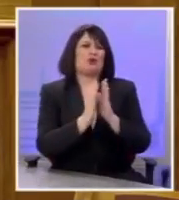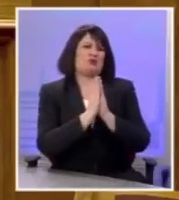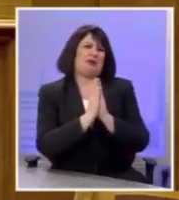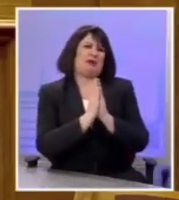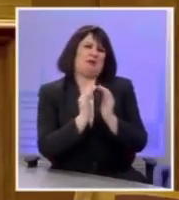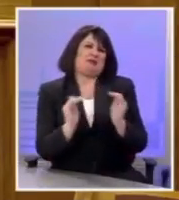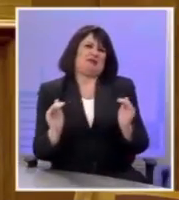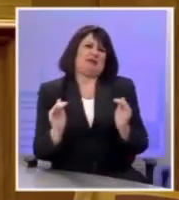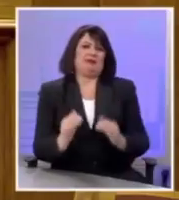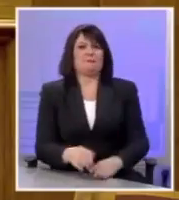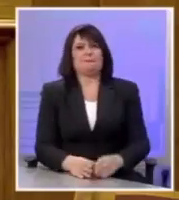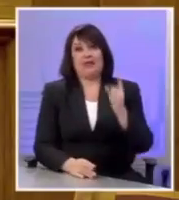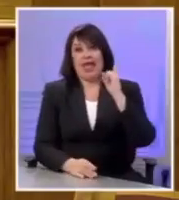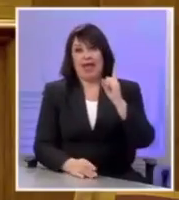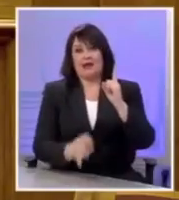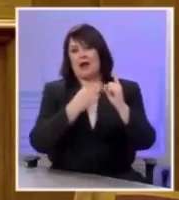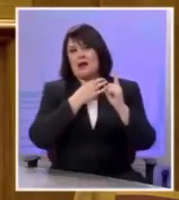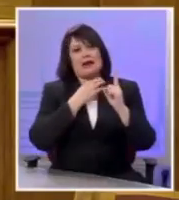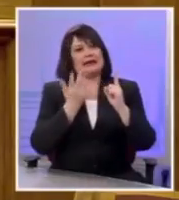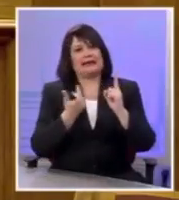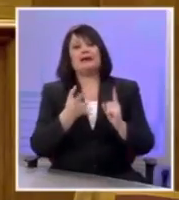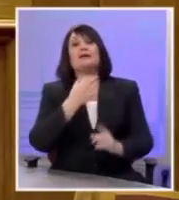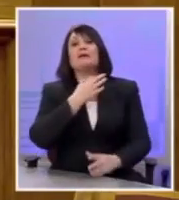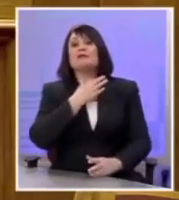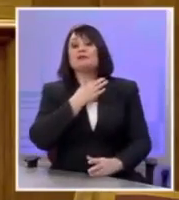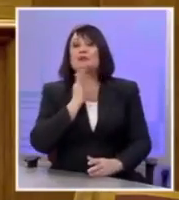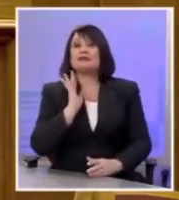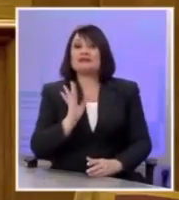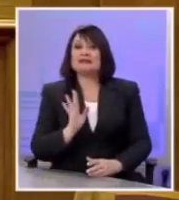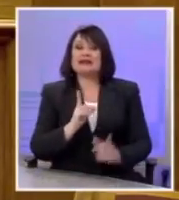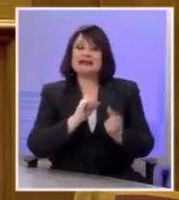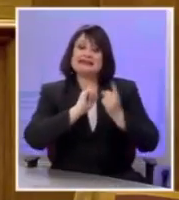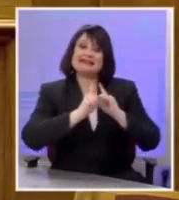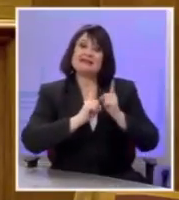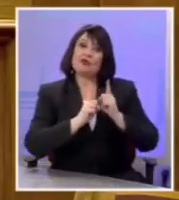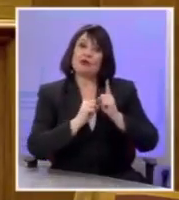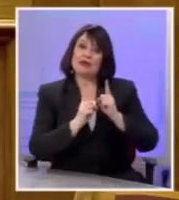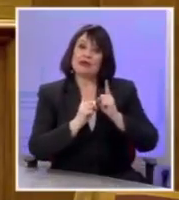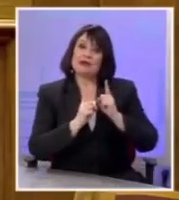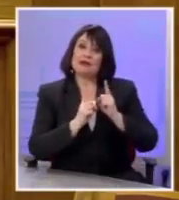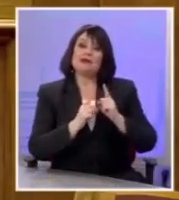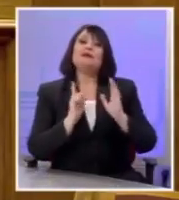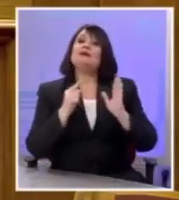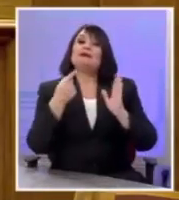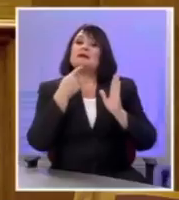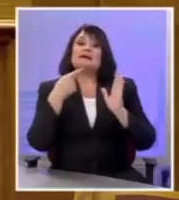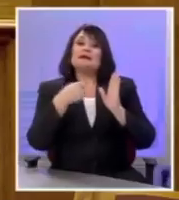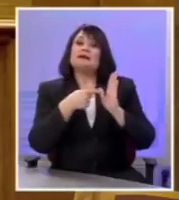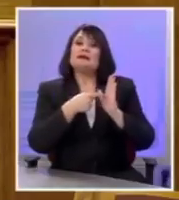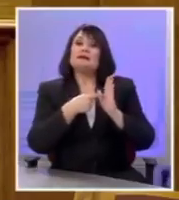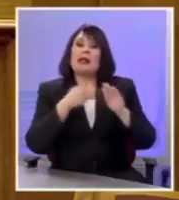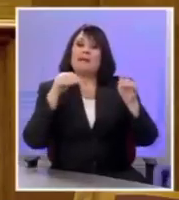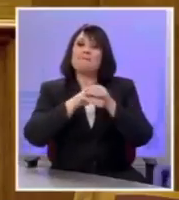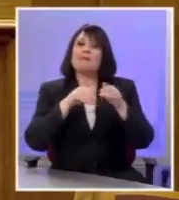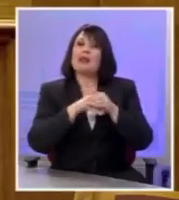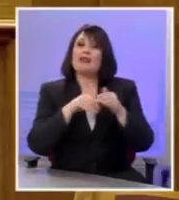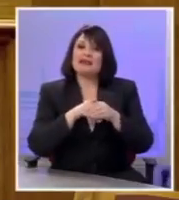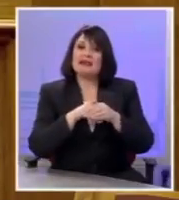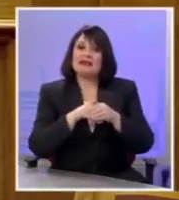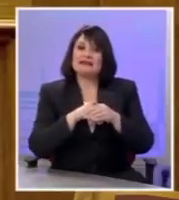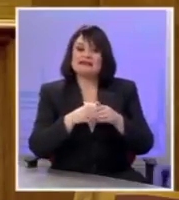όχι. Ένα χρειαζόμαστε. Χρειαζόμαστε μια συμφωνία όπου οι επενδυτές